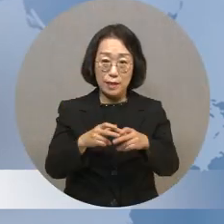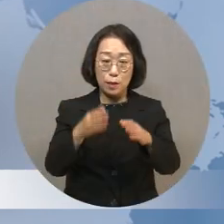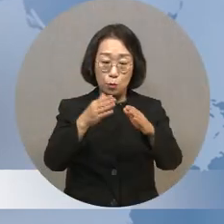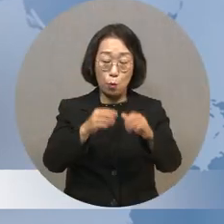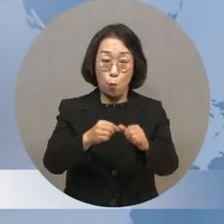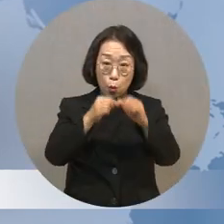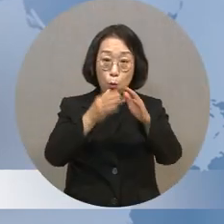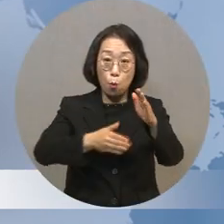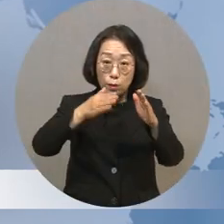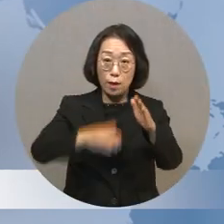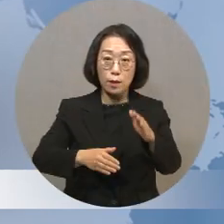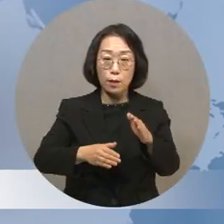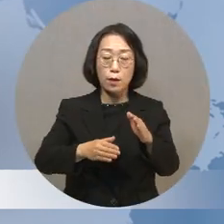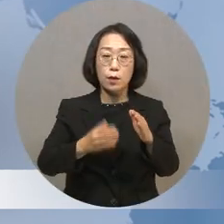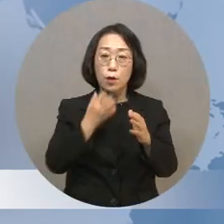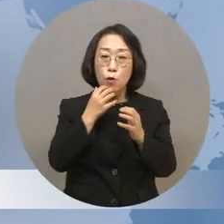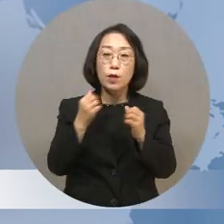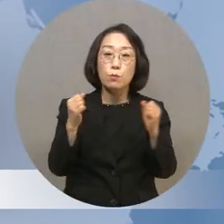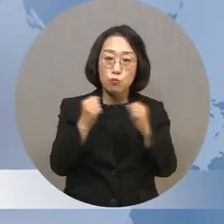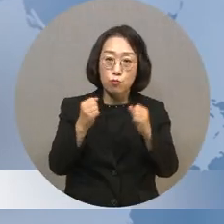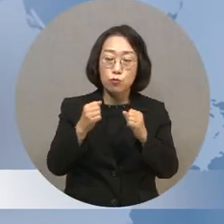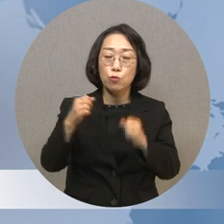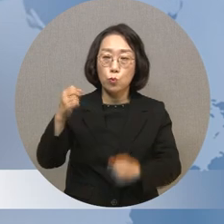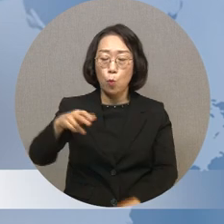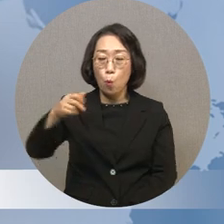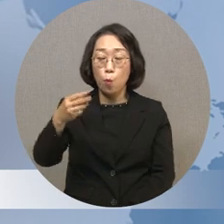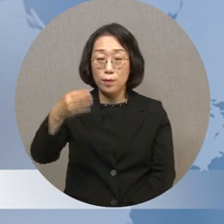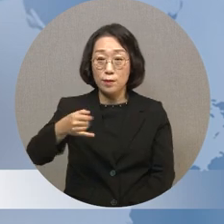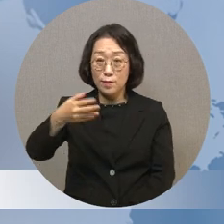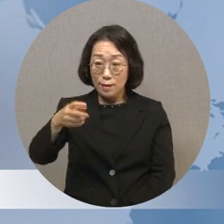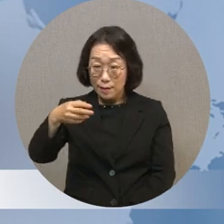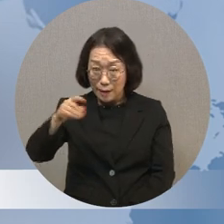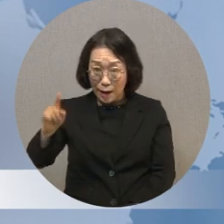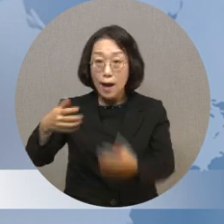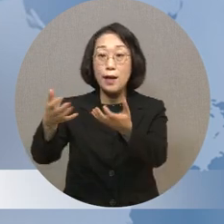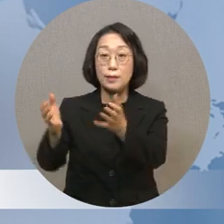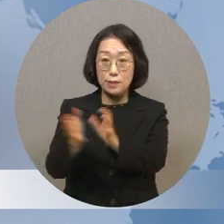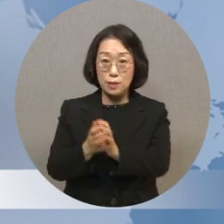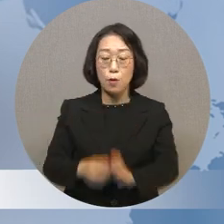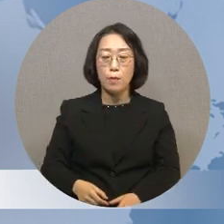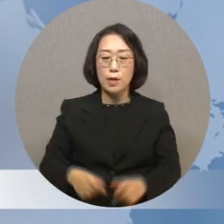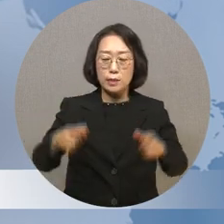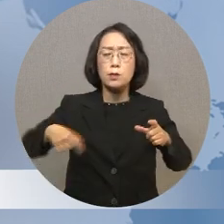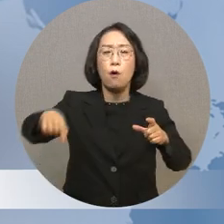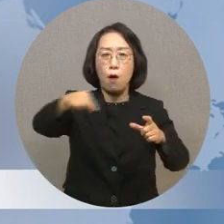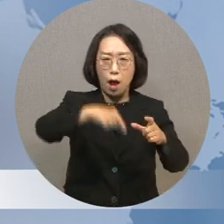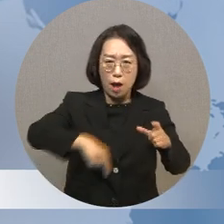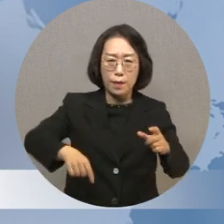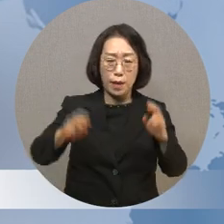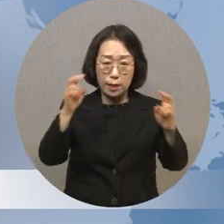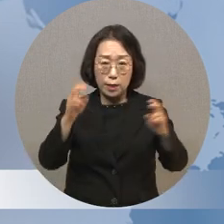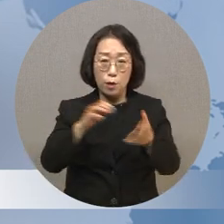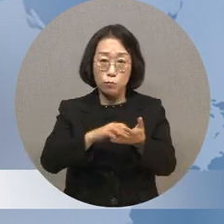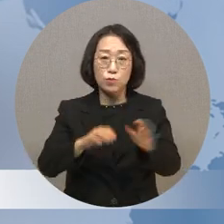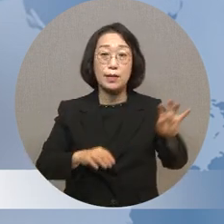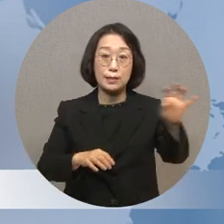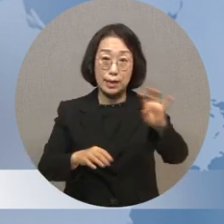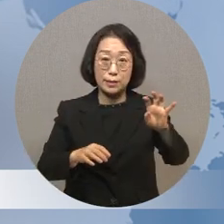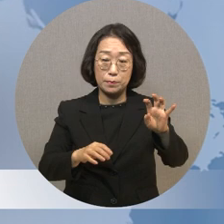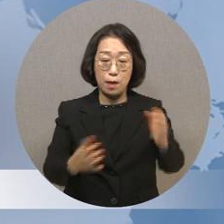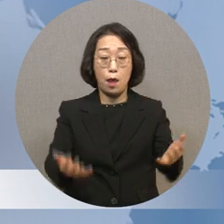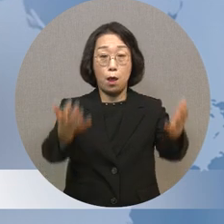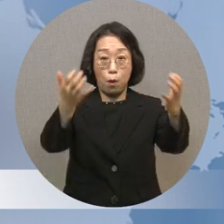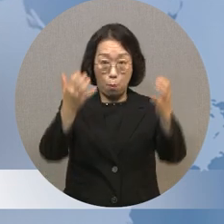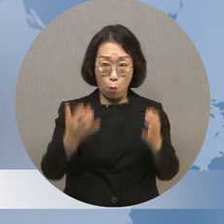한국장애인고용공단 경기북부지사와 코트라 경기북부지원단이 관내 수출사업체 40개사를 대상으로 찾아가는